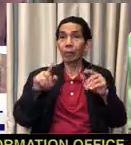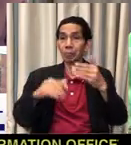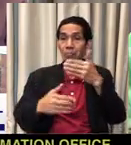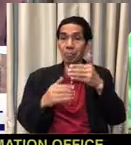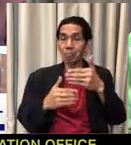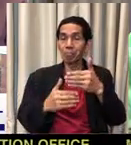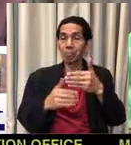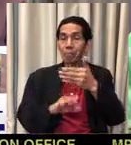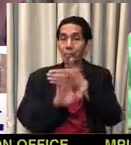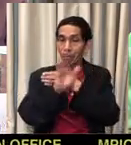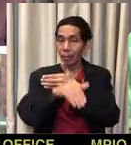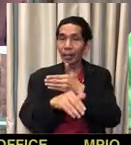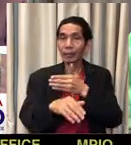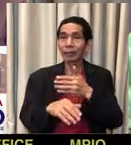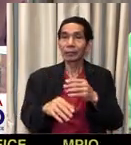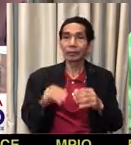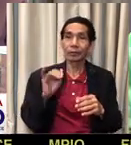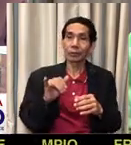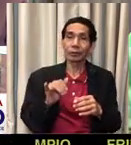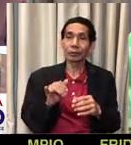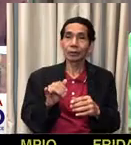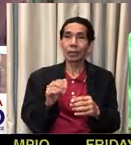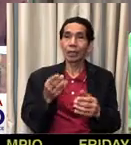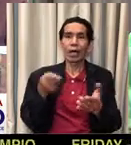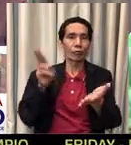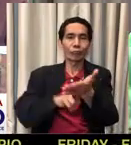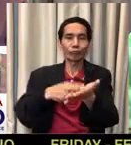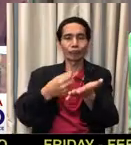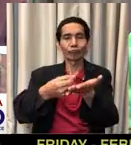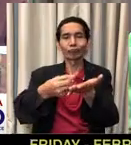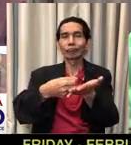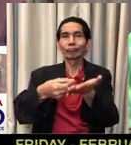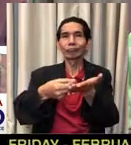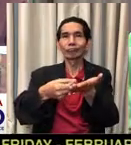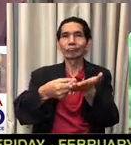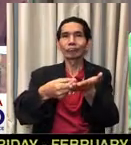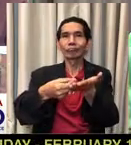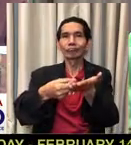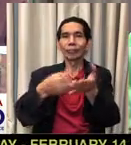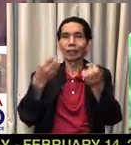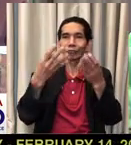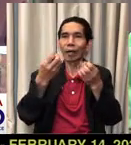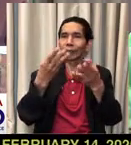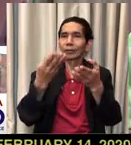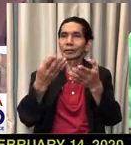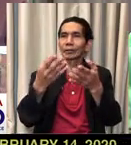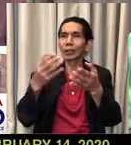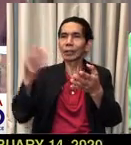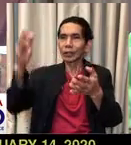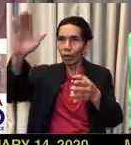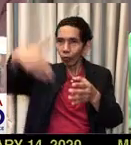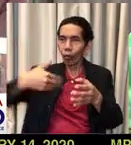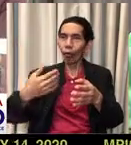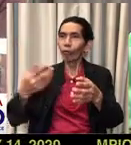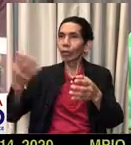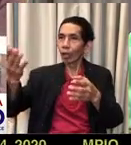back, no? Oh, 'di ba? Oh, 'yun, pinirmahan natin. Oh. Oh, ang dami na natin na hire na doktor,